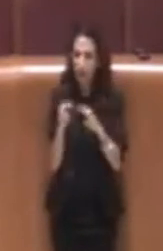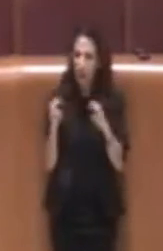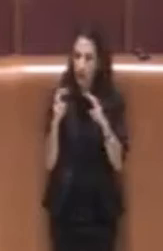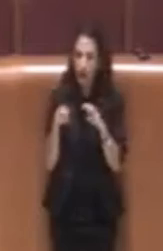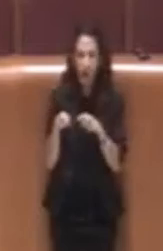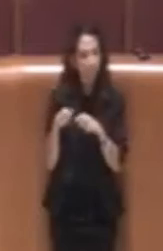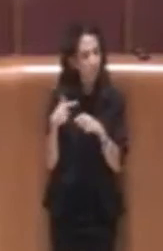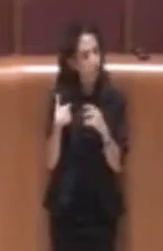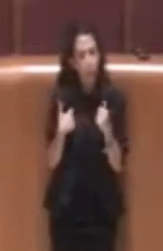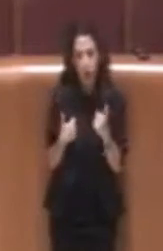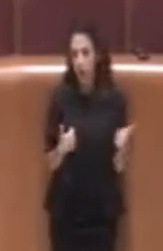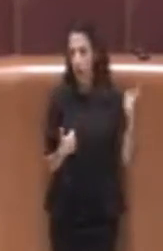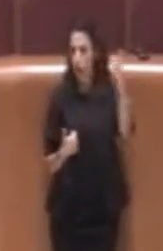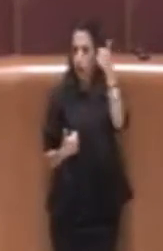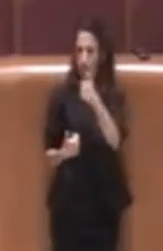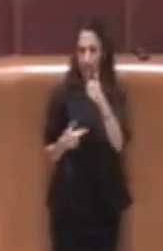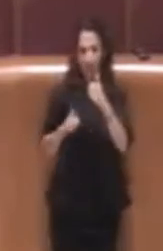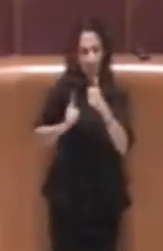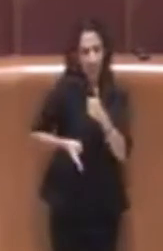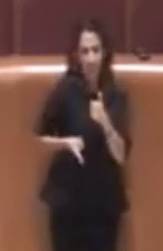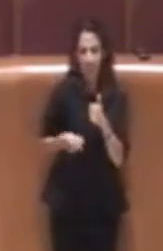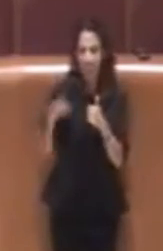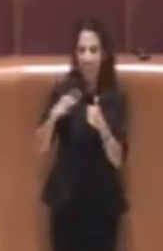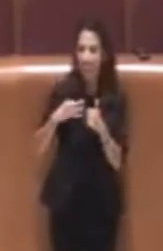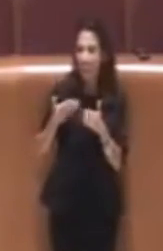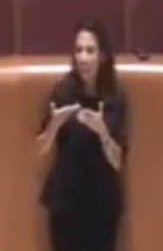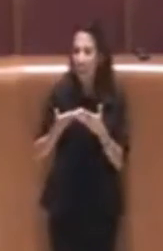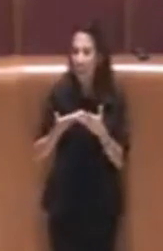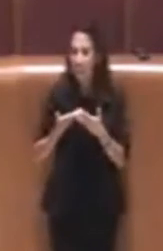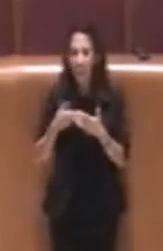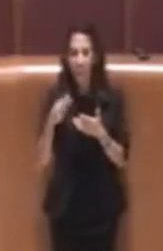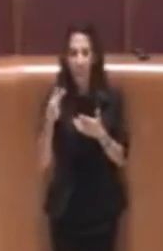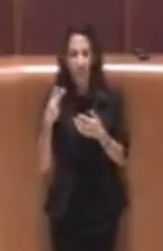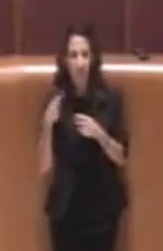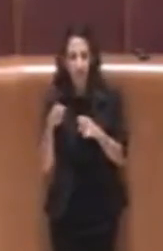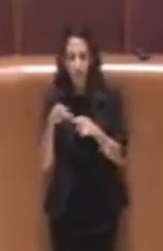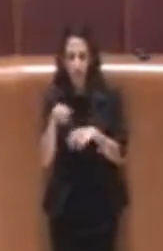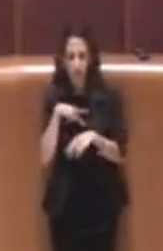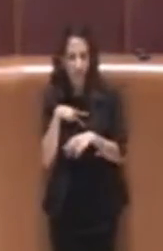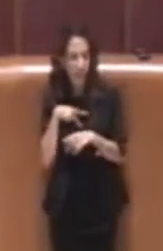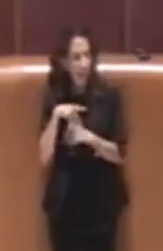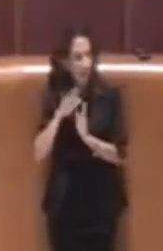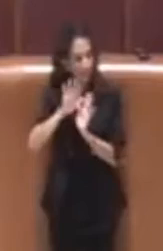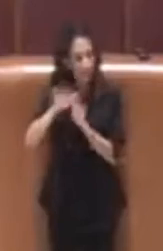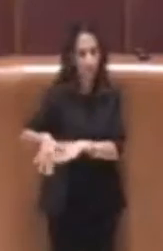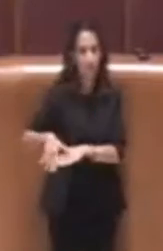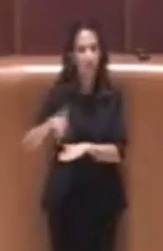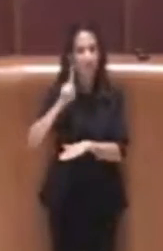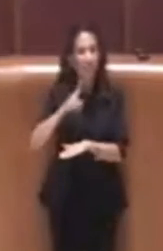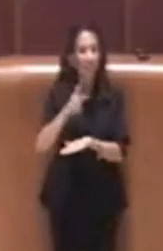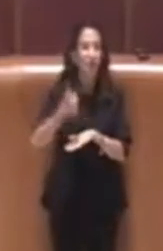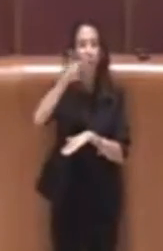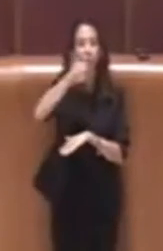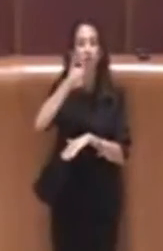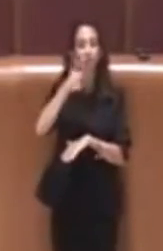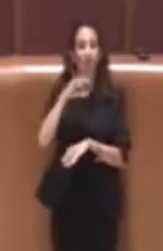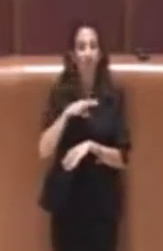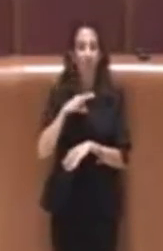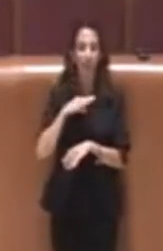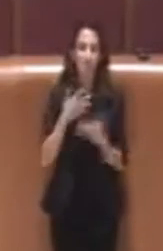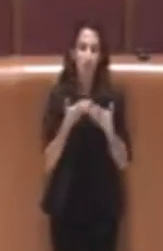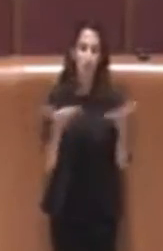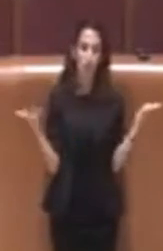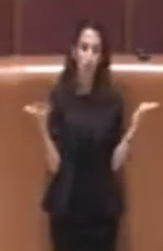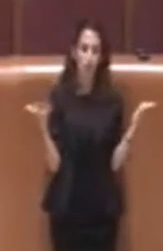speculazione, tutto ciò che è interesse del privato. L'interesse pubblico deve essere